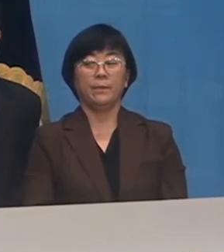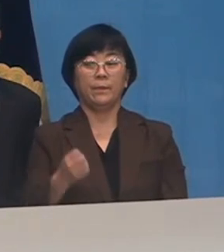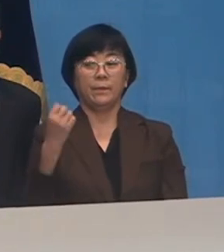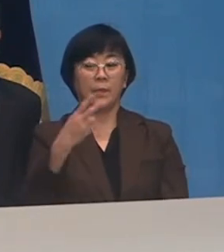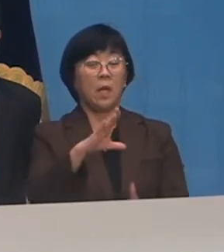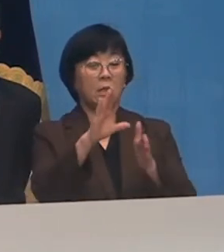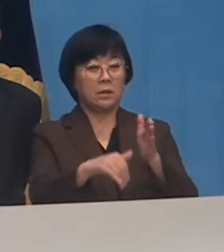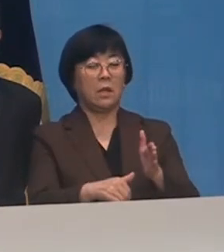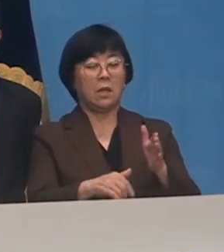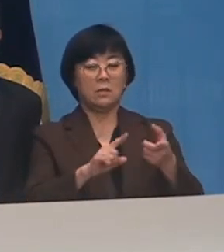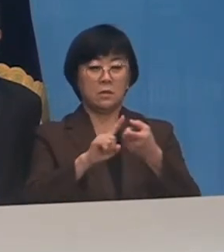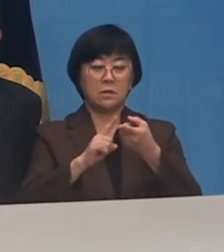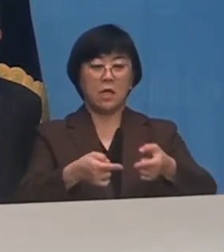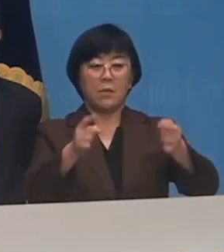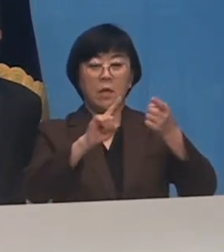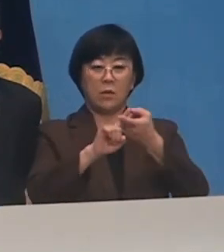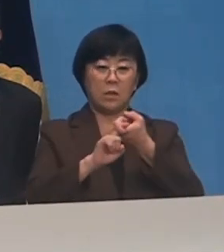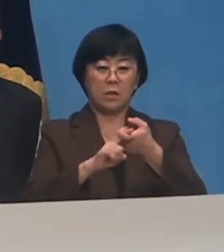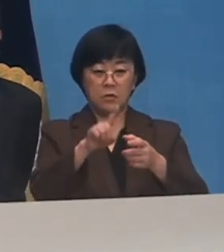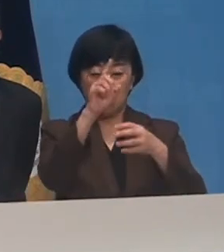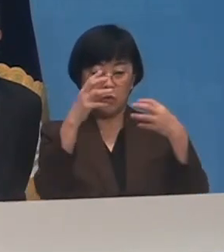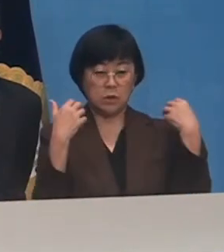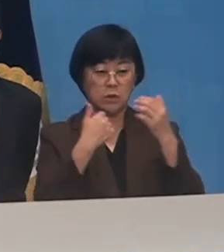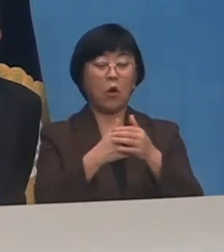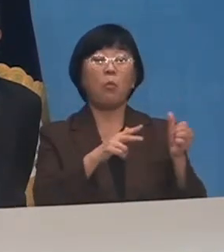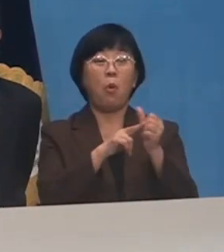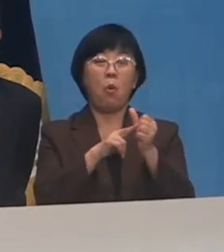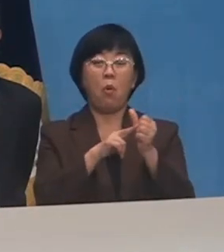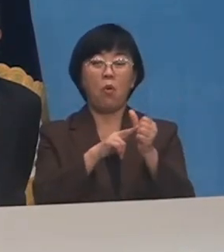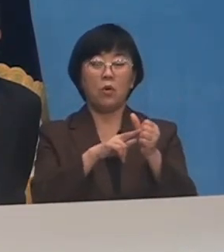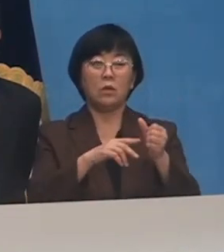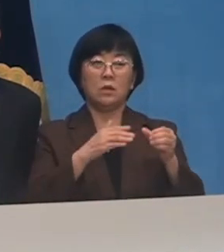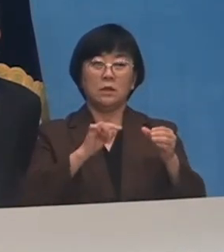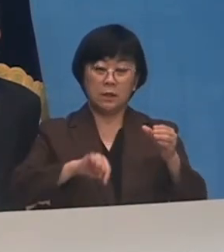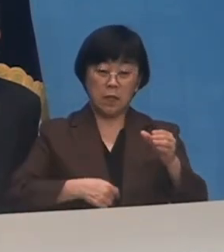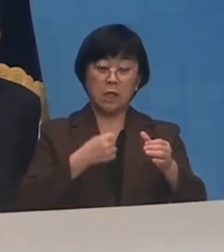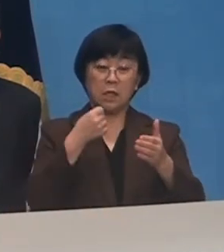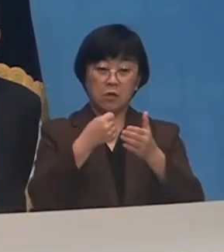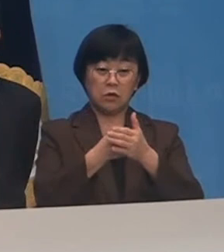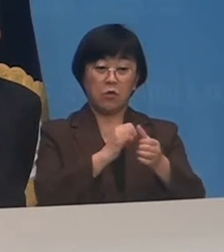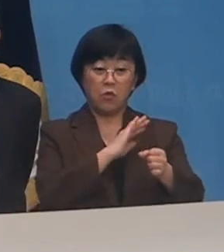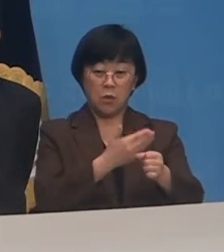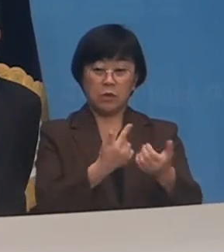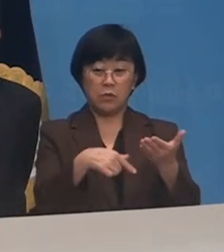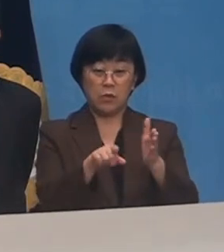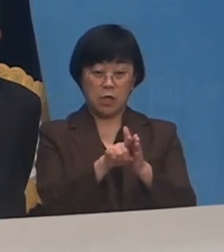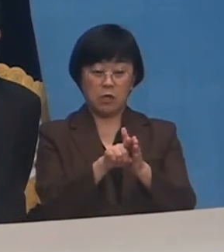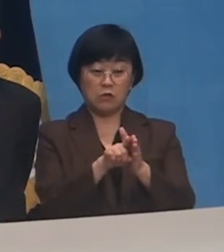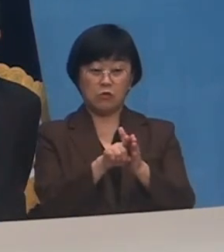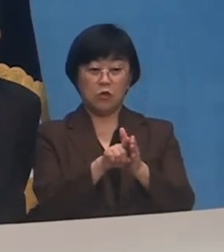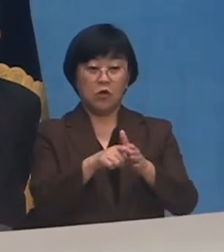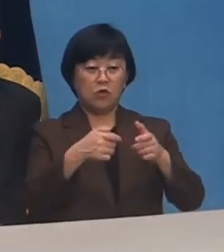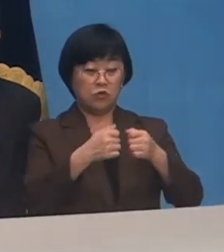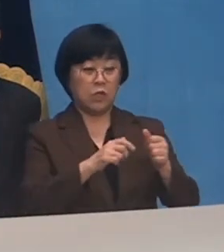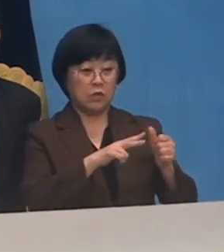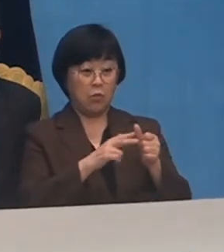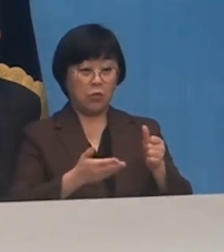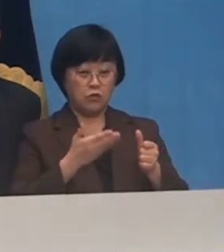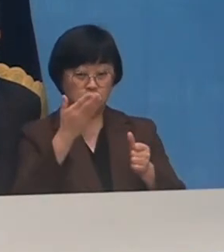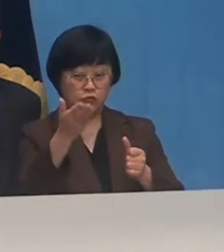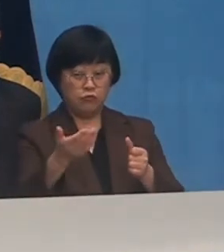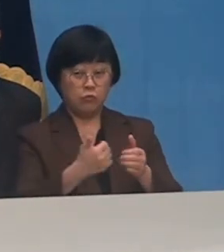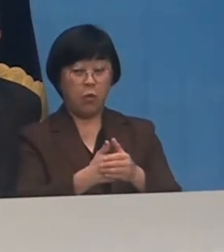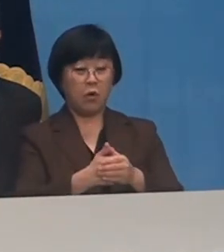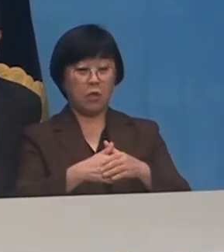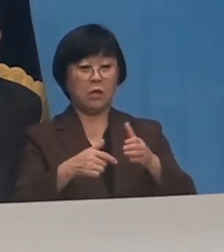그리고 당시 참여연대는 정보 주체는 자기 정보 개인 결정권의 충실한 행사를 위해 구체적인 정보 제공 사유와